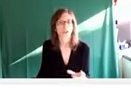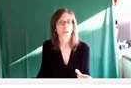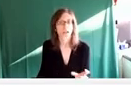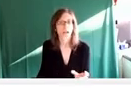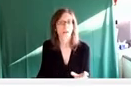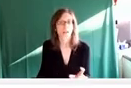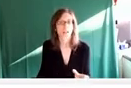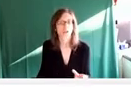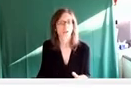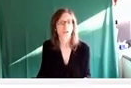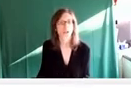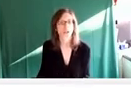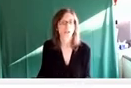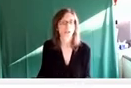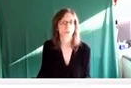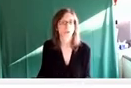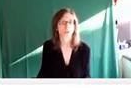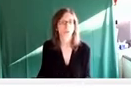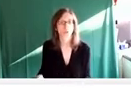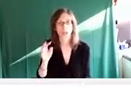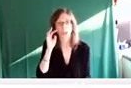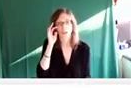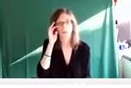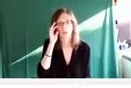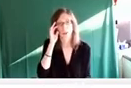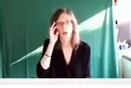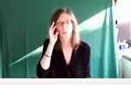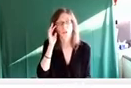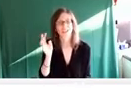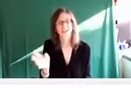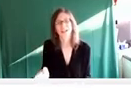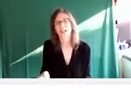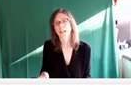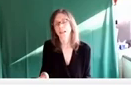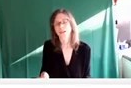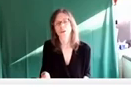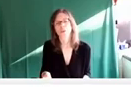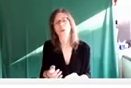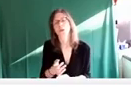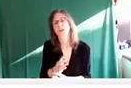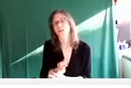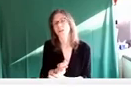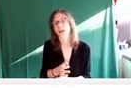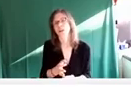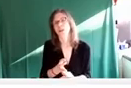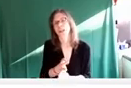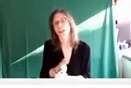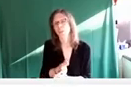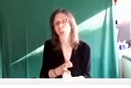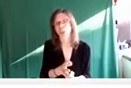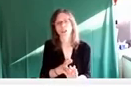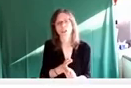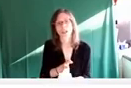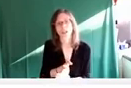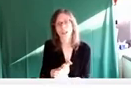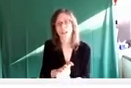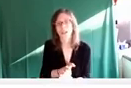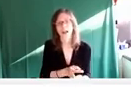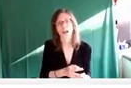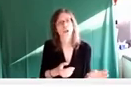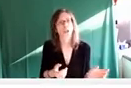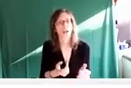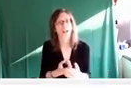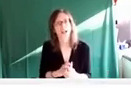Si vous avez les questions quantitatives peuvent être plus contraignantes. Pas de signes diacritiques, donc pas d'accent, de tréma, de